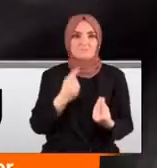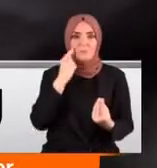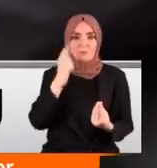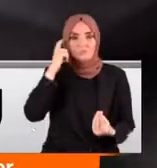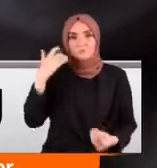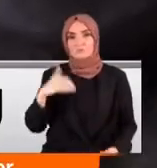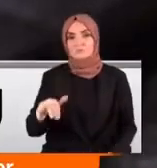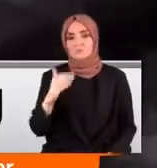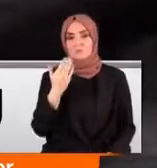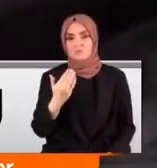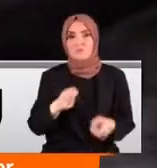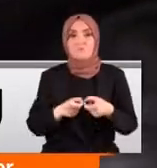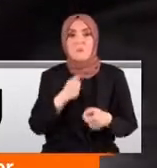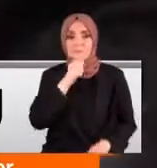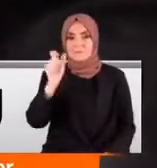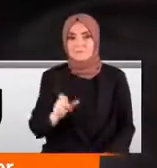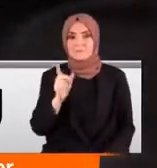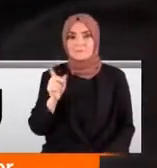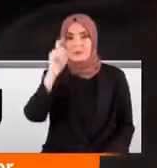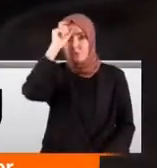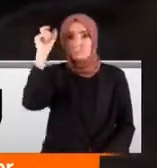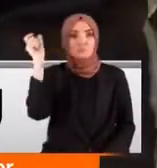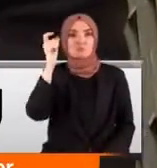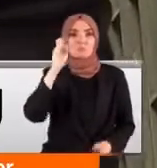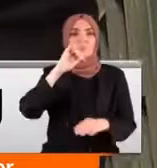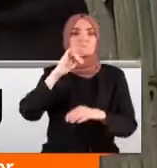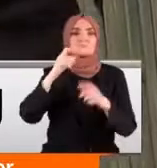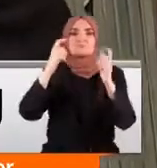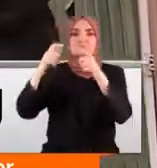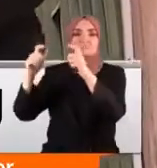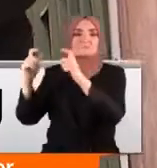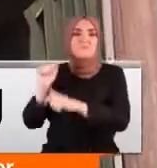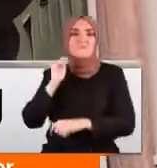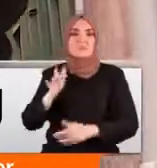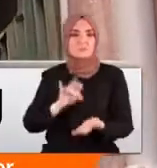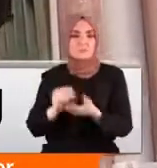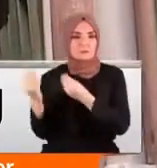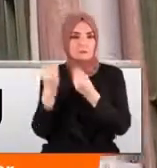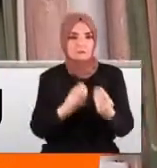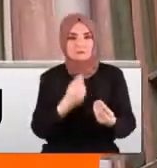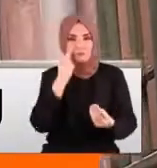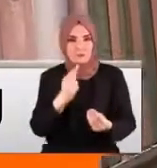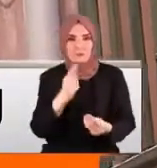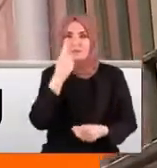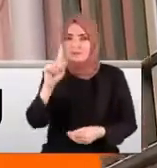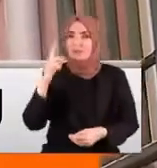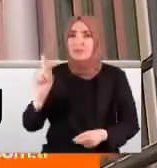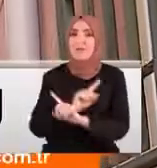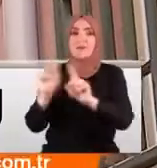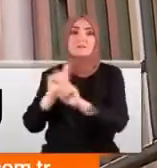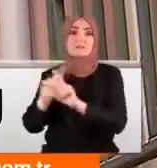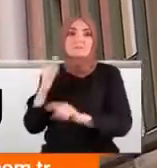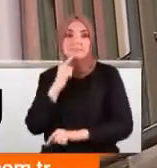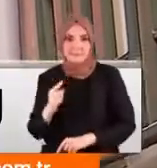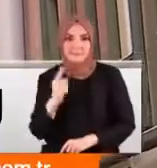şaşırdı. Burhan Ustabaş ülkenin dört bir yanından gelen o cezalara teker teker itiraz etti. Ancak bir sonuç çıkmadı. Son